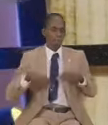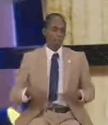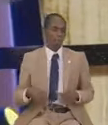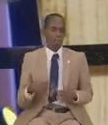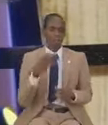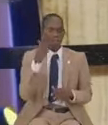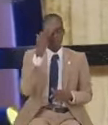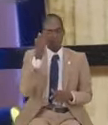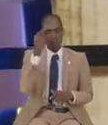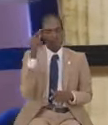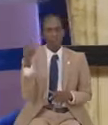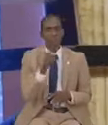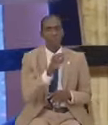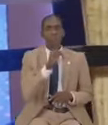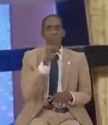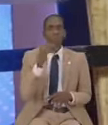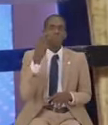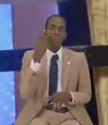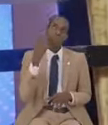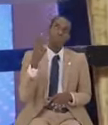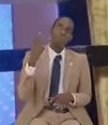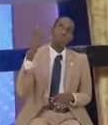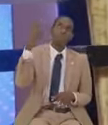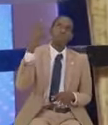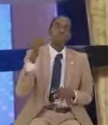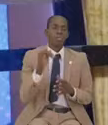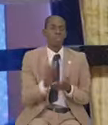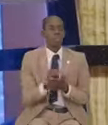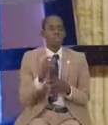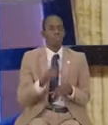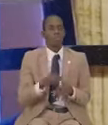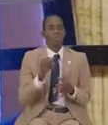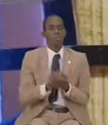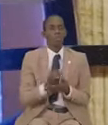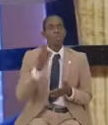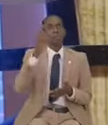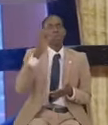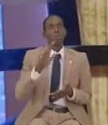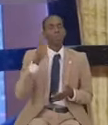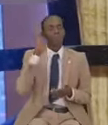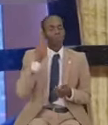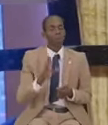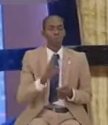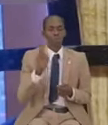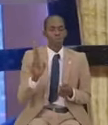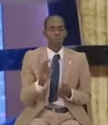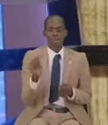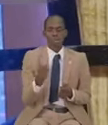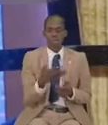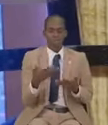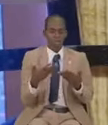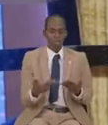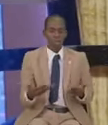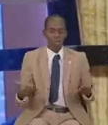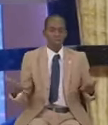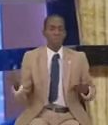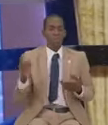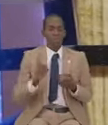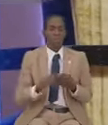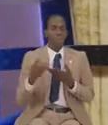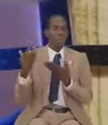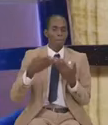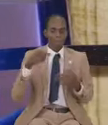qu'ils n'ont pas prévu ne pas envisager cette période que Dieu va utiliser un être humain